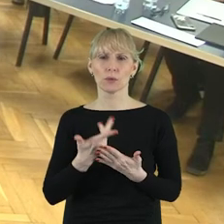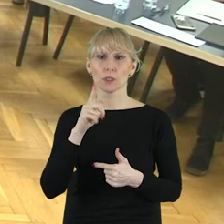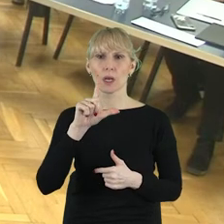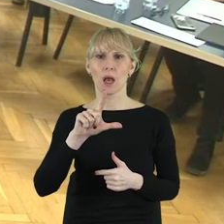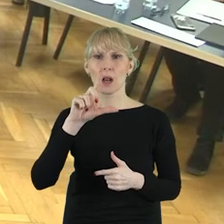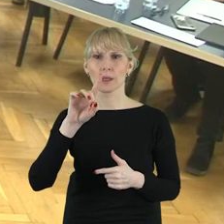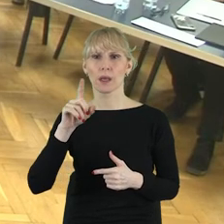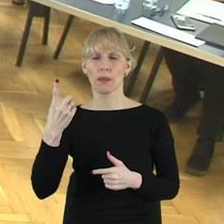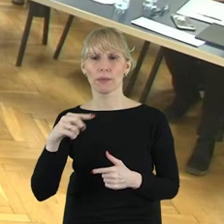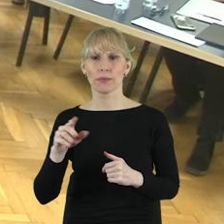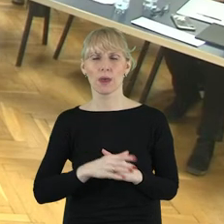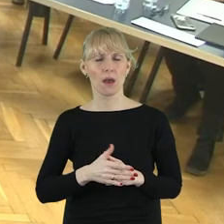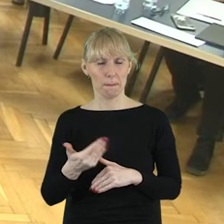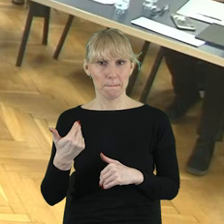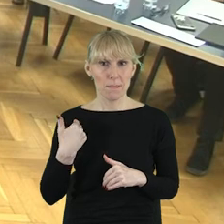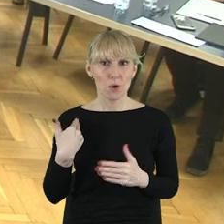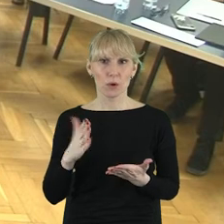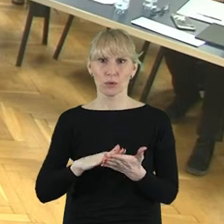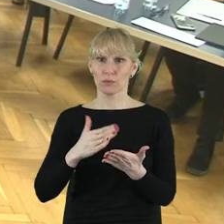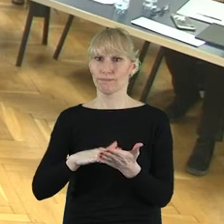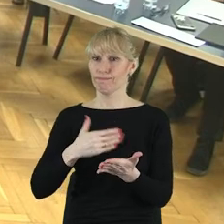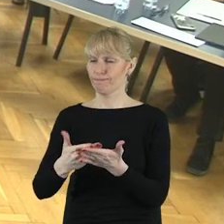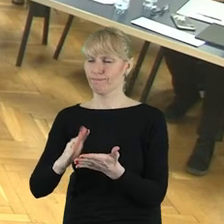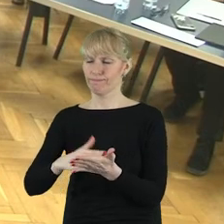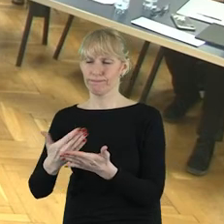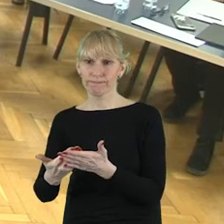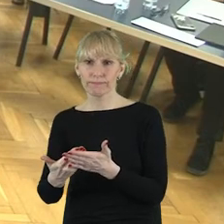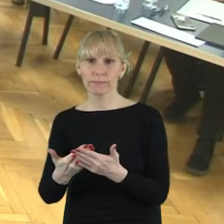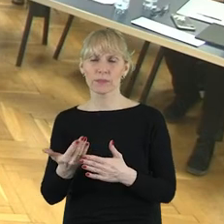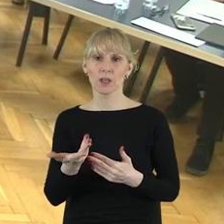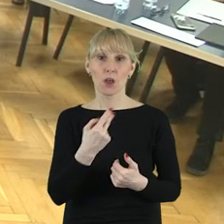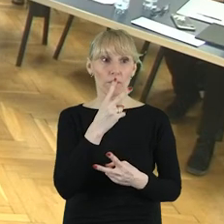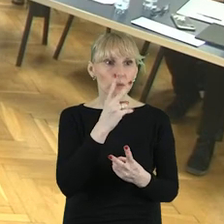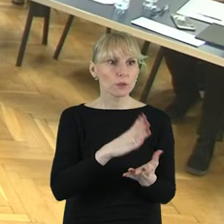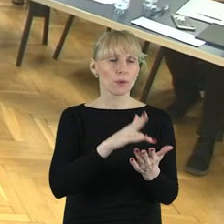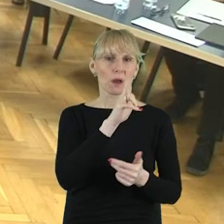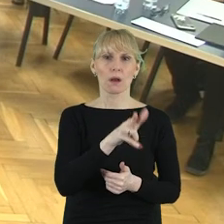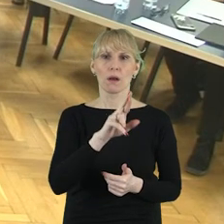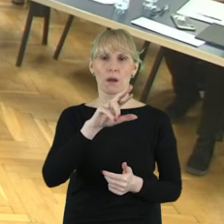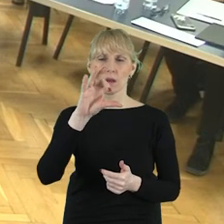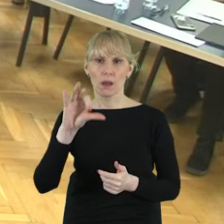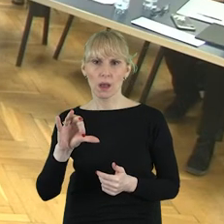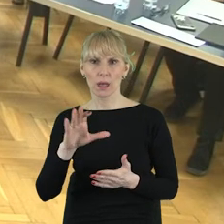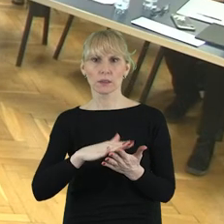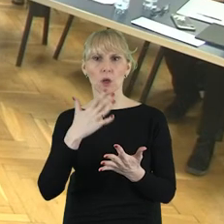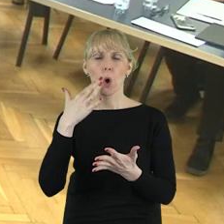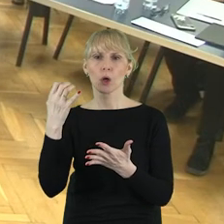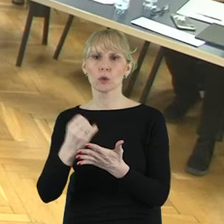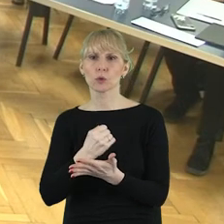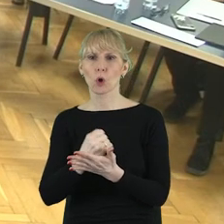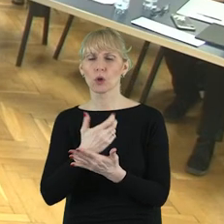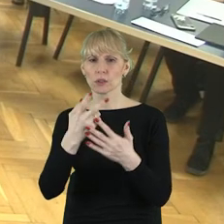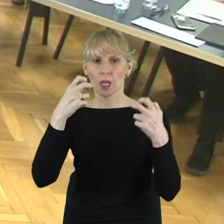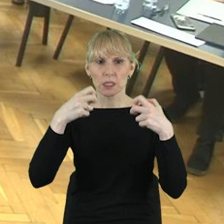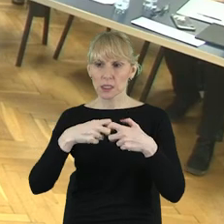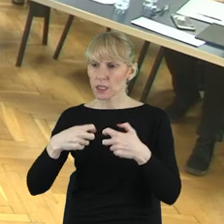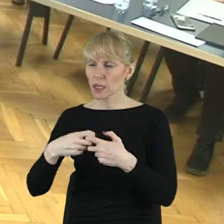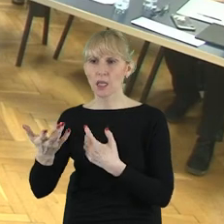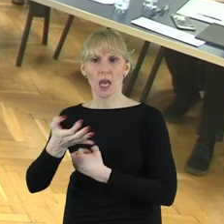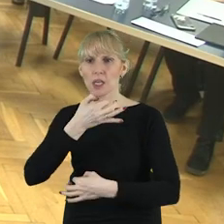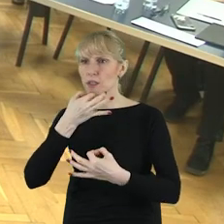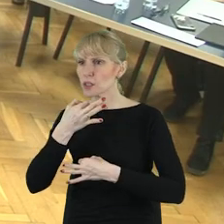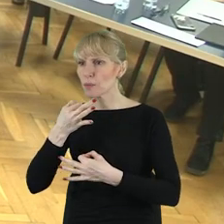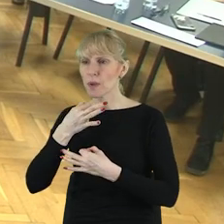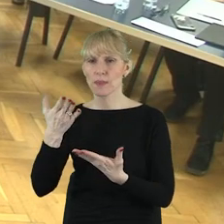miejsce w LGD Przyjazny Powiat. Takie przykłady można by mnożyć. Wystarczy spojrzeć w wyciąg KRS, czy skorzystać z zasobów internetu